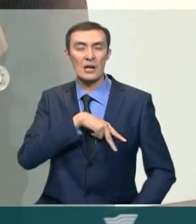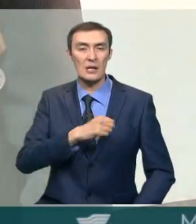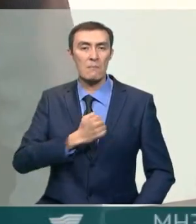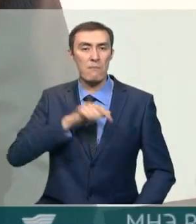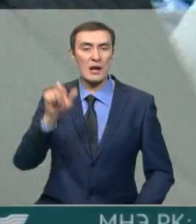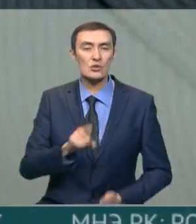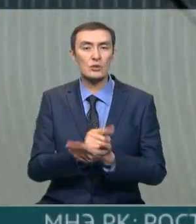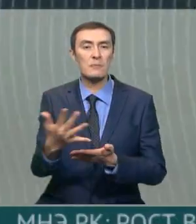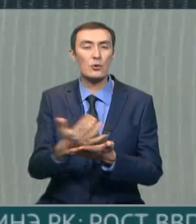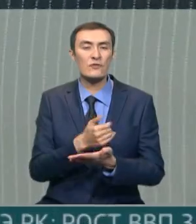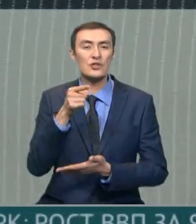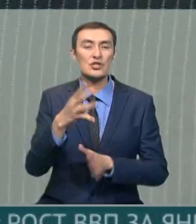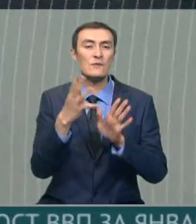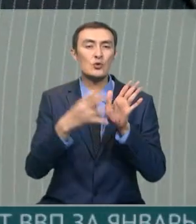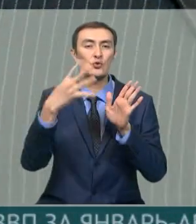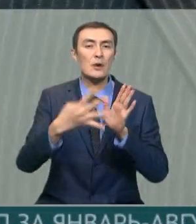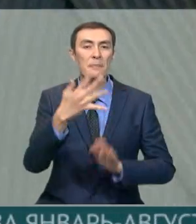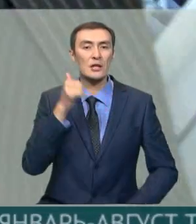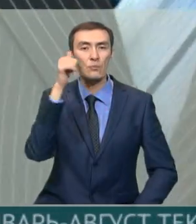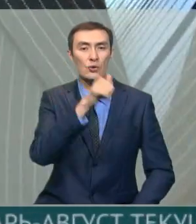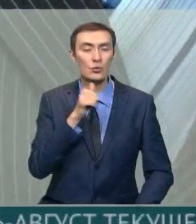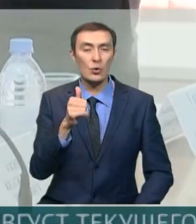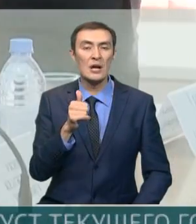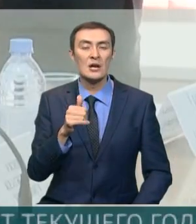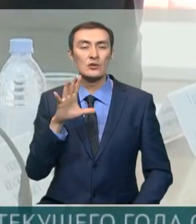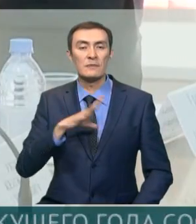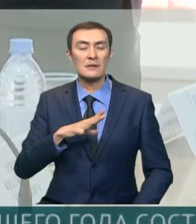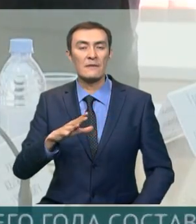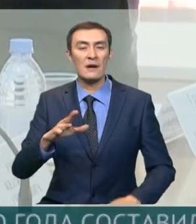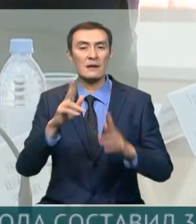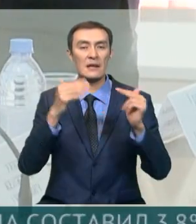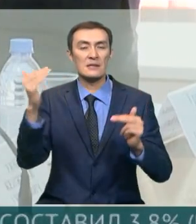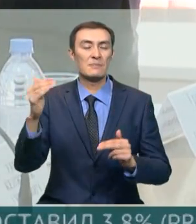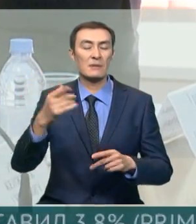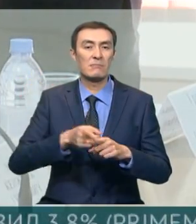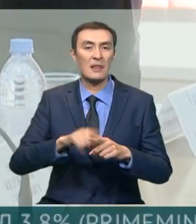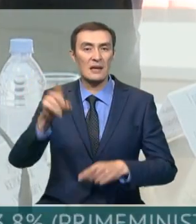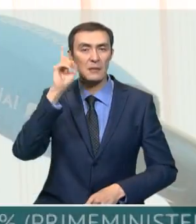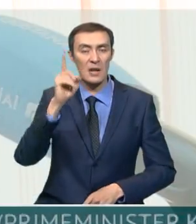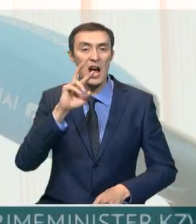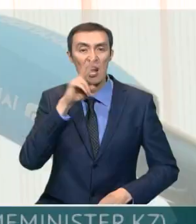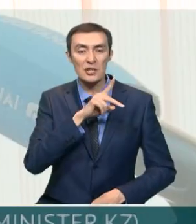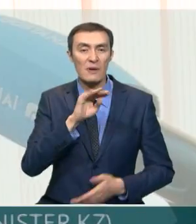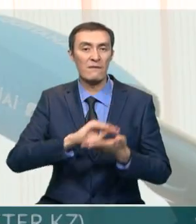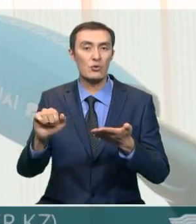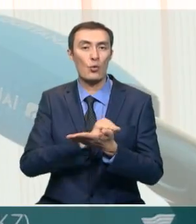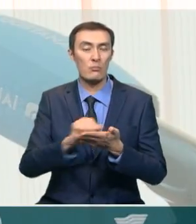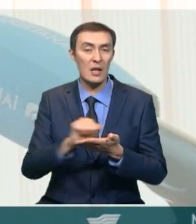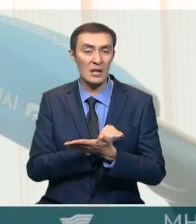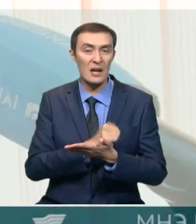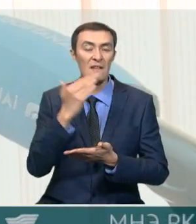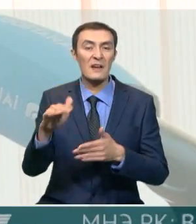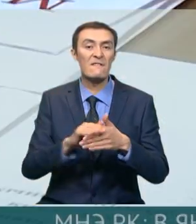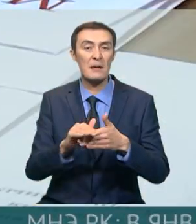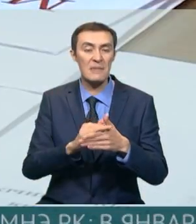боец должен был получить еще в 1945 году за взятие Кёнигсберга. Помешала ошибка в наградных документах. В